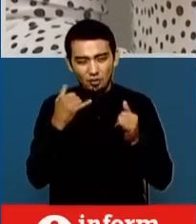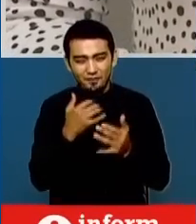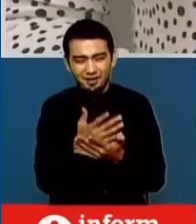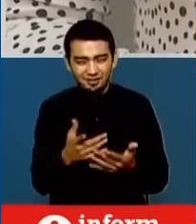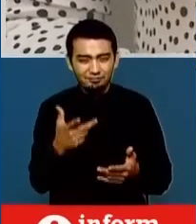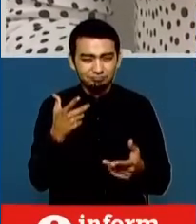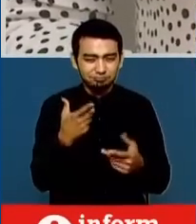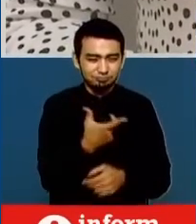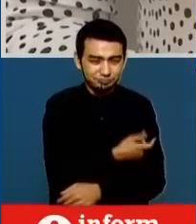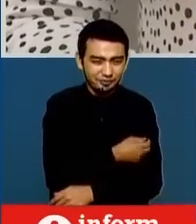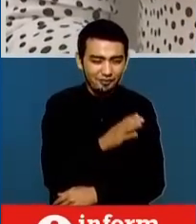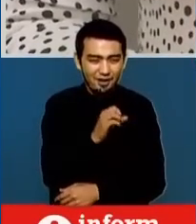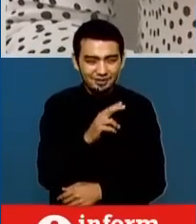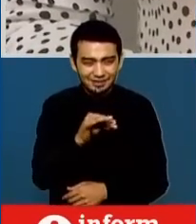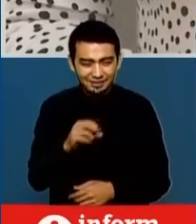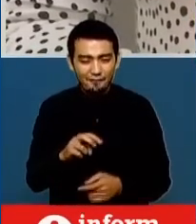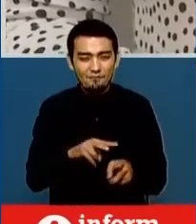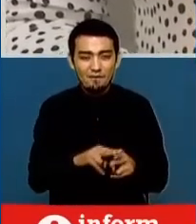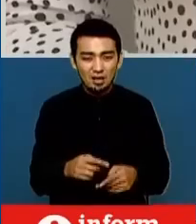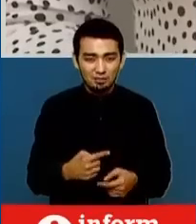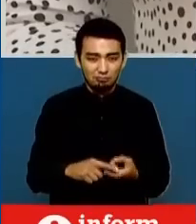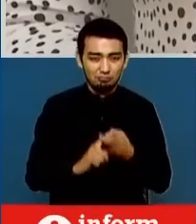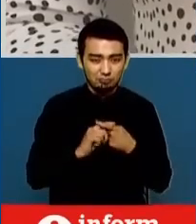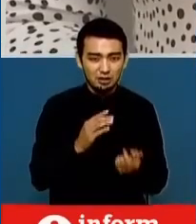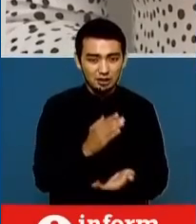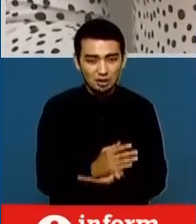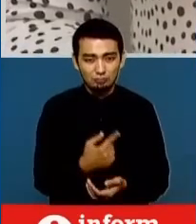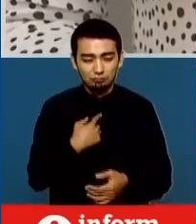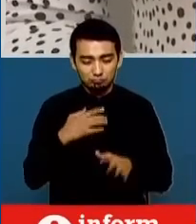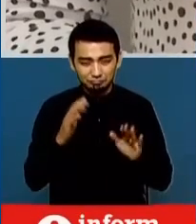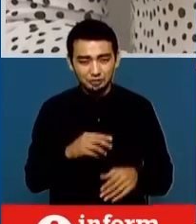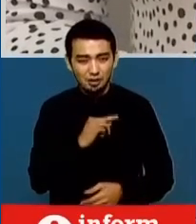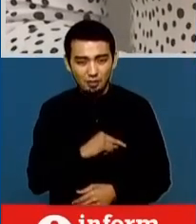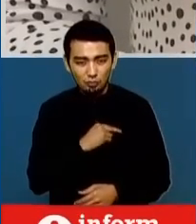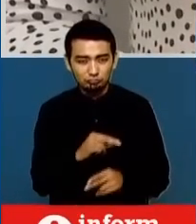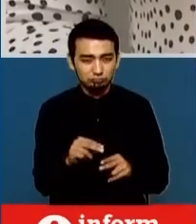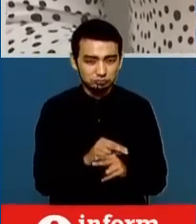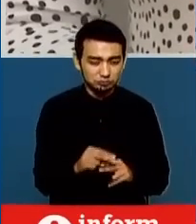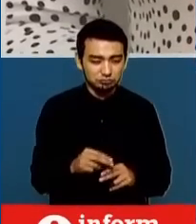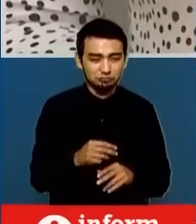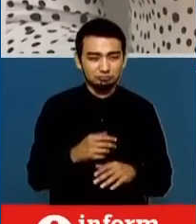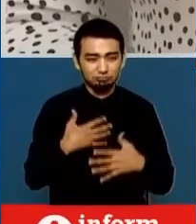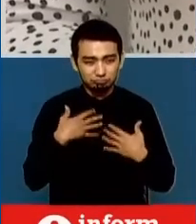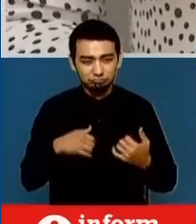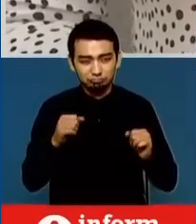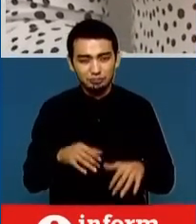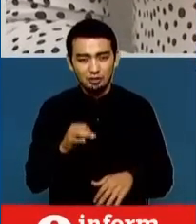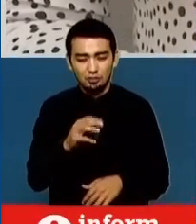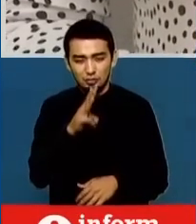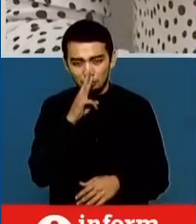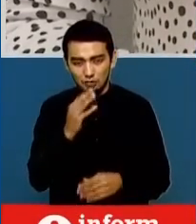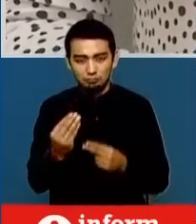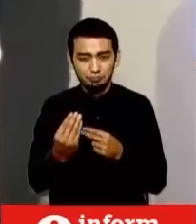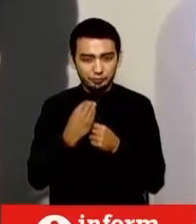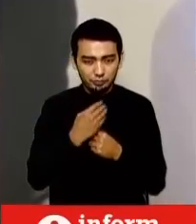вакцина денсаулықтарына зиян тигізіп жатқанын айтады. Алайда соған қарамастан емге берілуі тиіс қаржының бір тиыны да